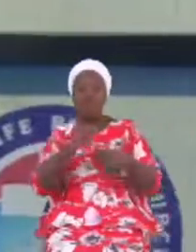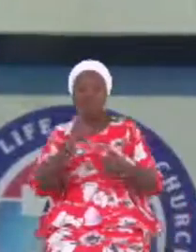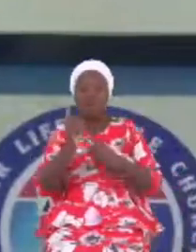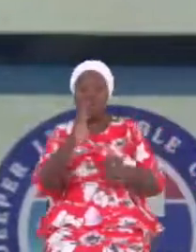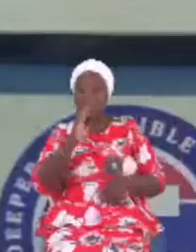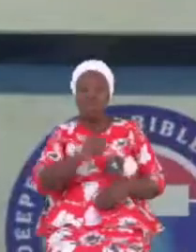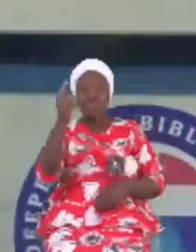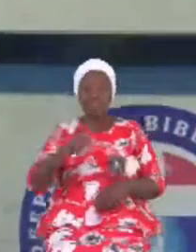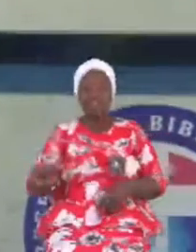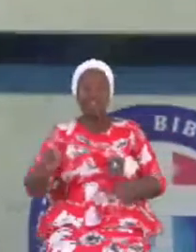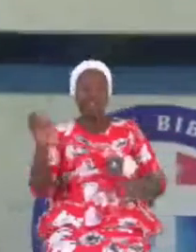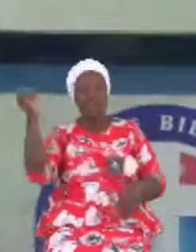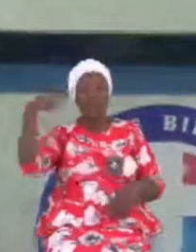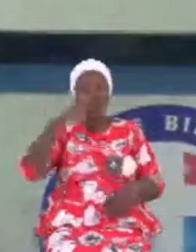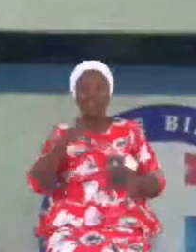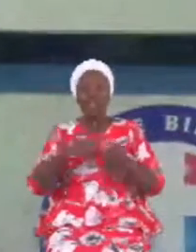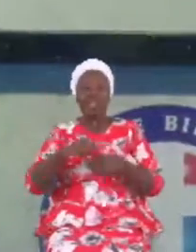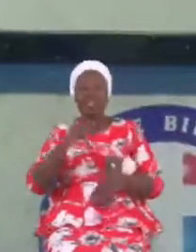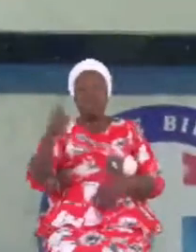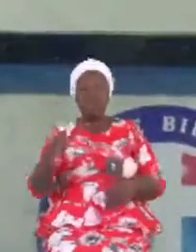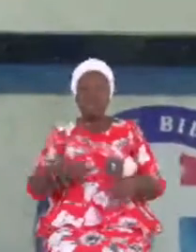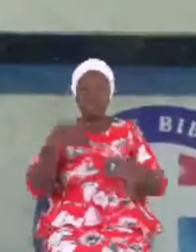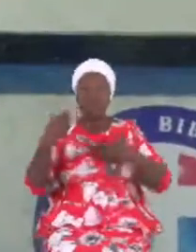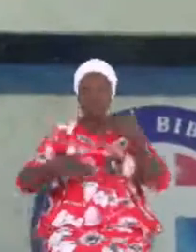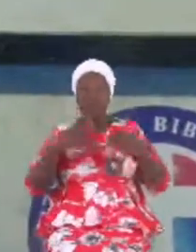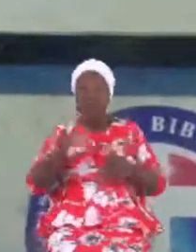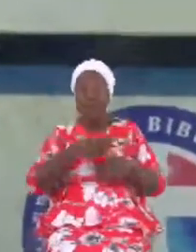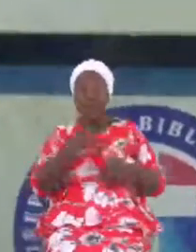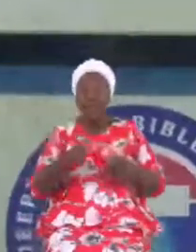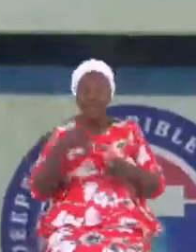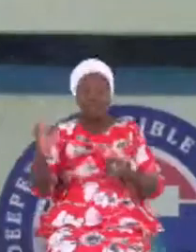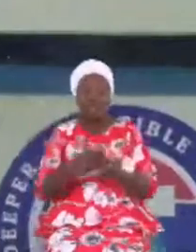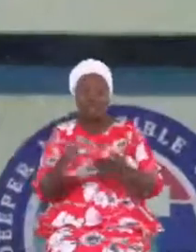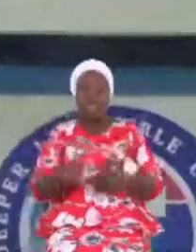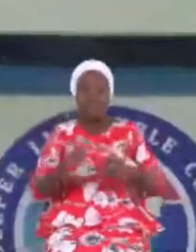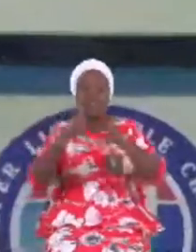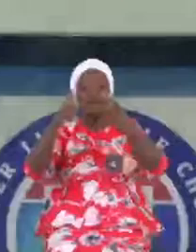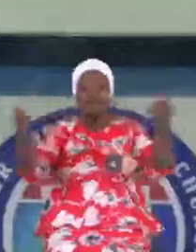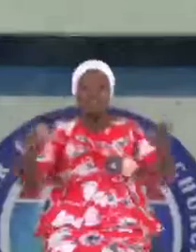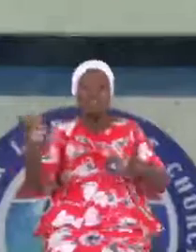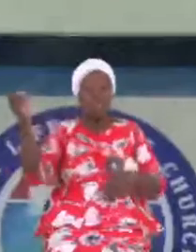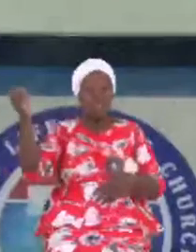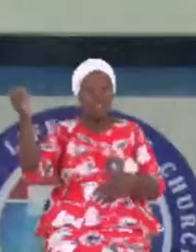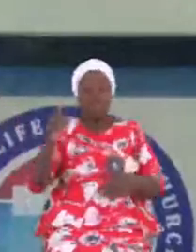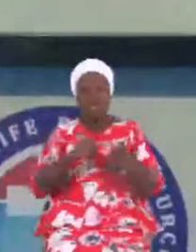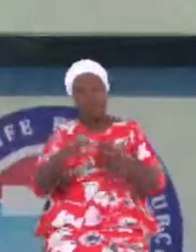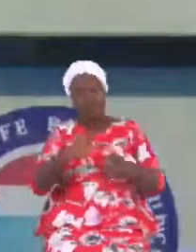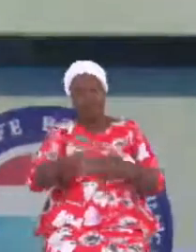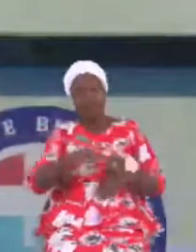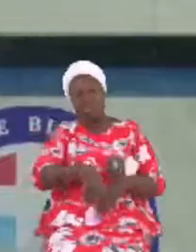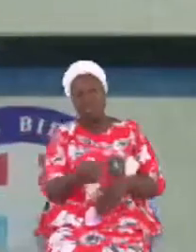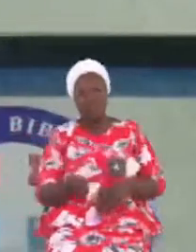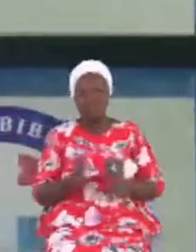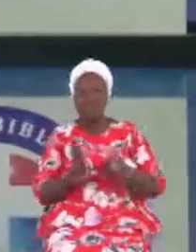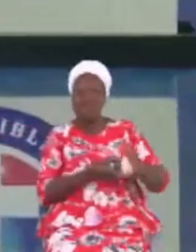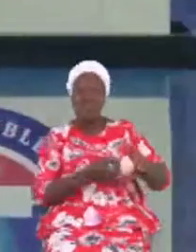la lumière éternelle, la joie éternelle, les chants éternels. Mais de l'autre côté, il n'y aura